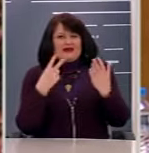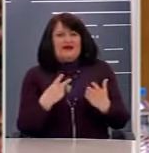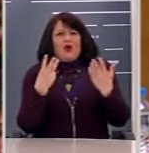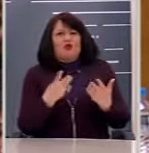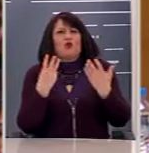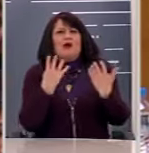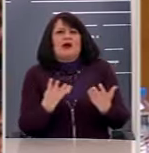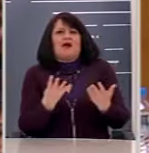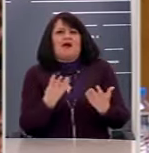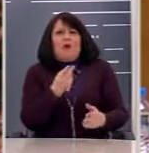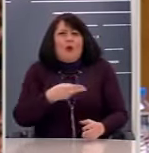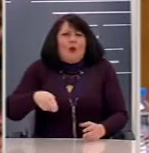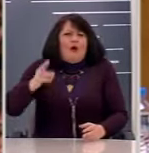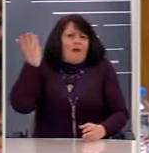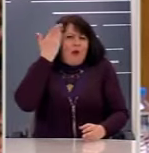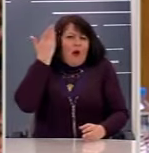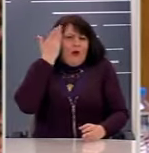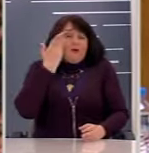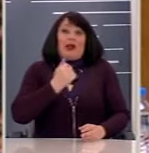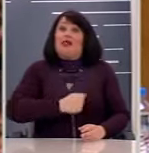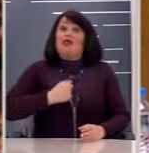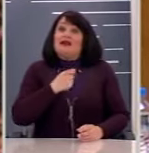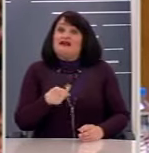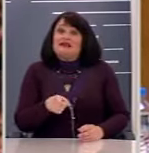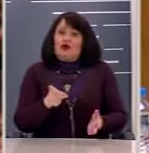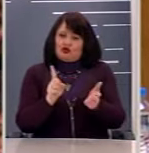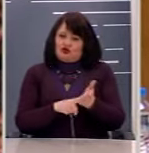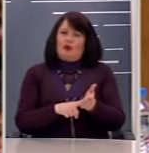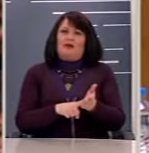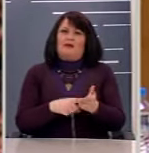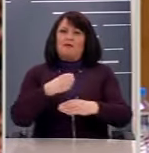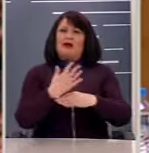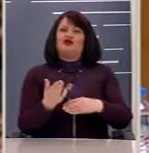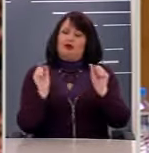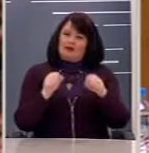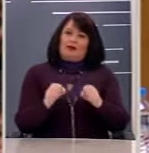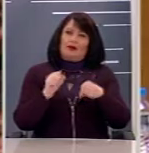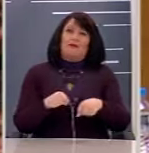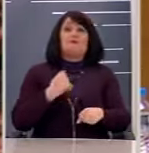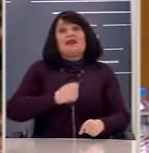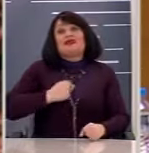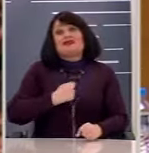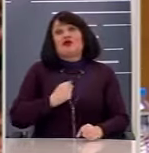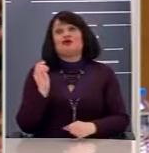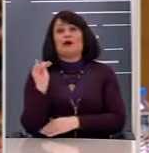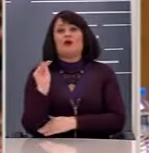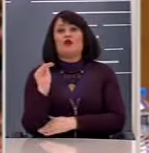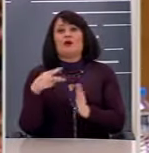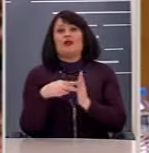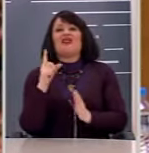9, τις οποίες δυστυχώς νομιμοποίησε το ΠΑΣΟΚ τον Ιούλιο του